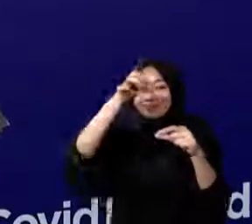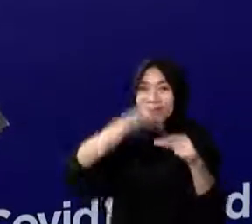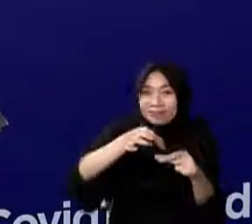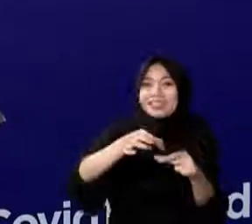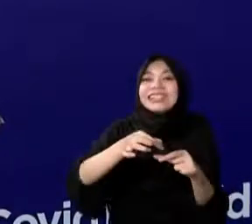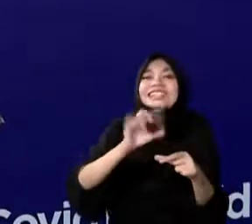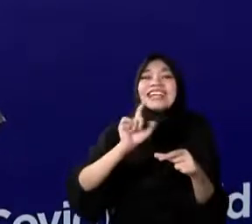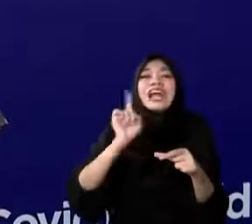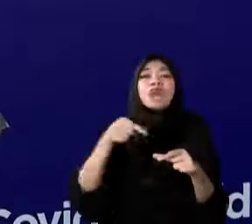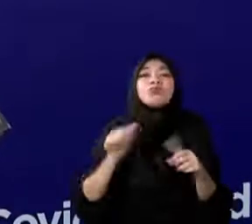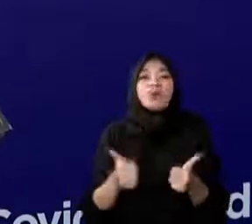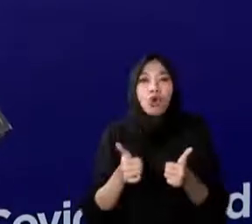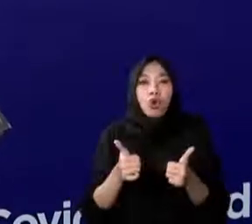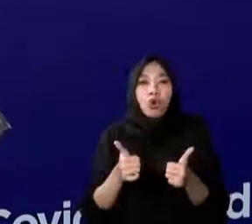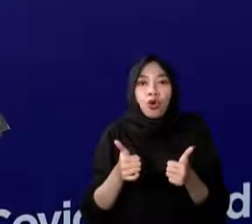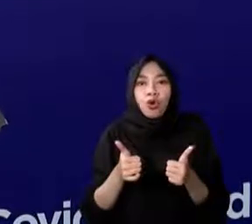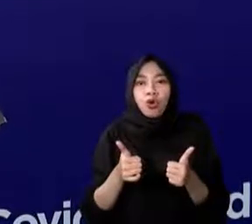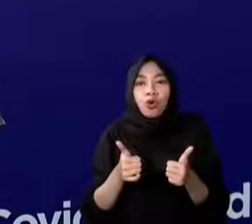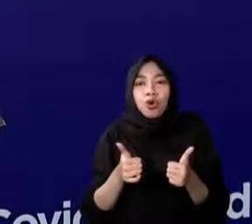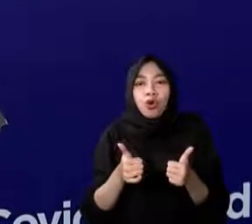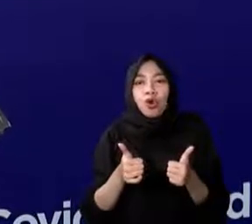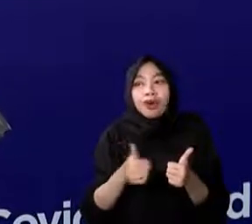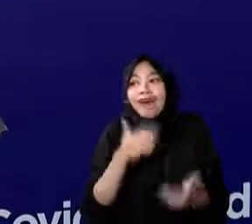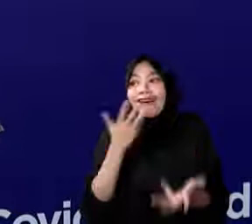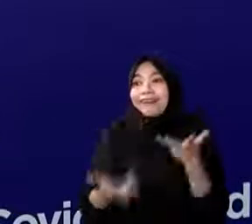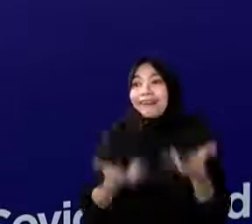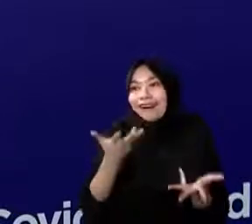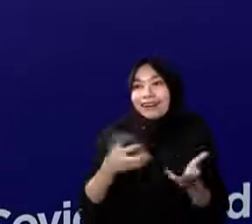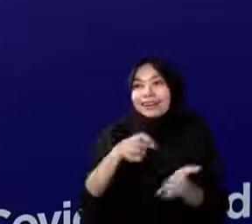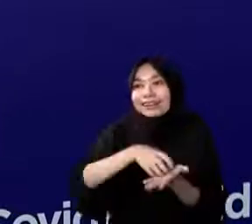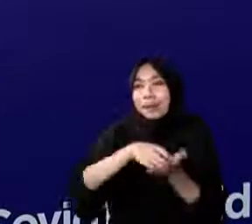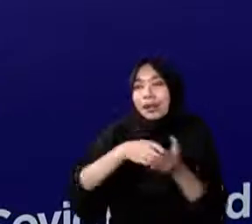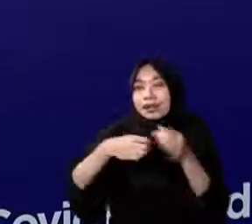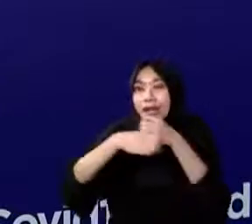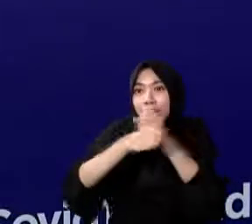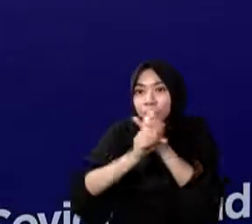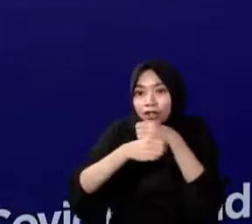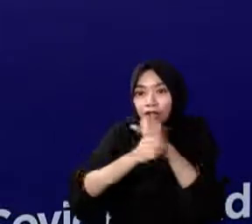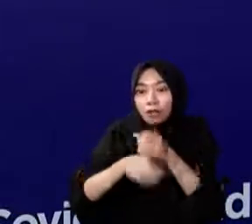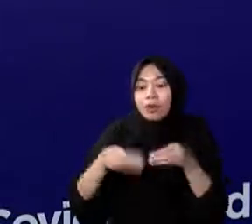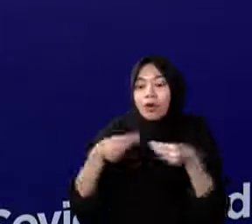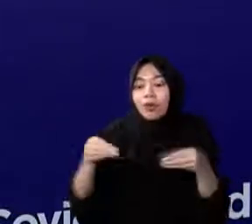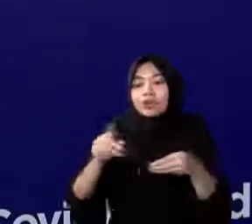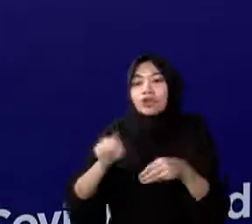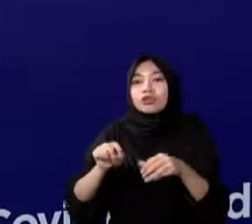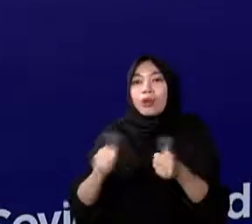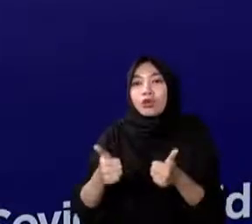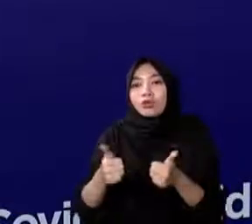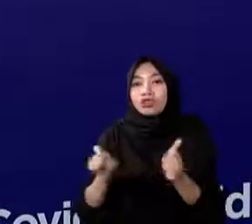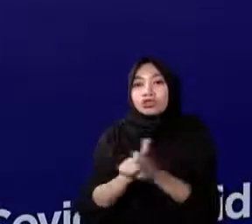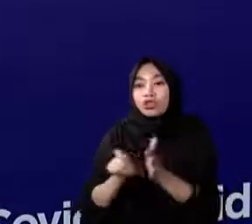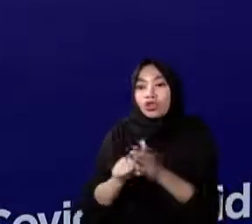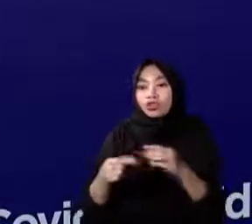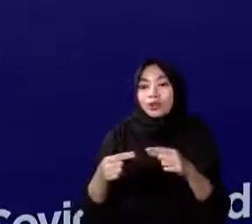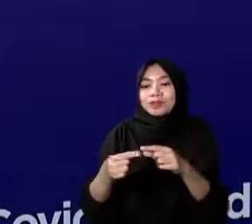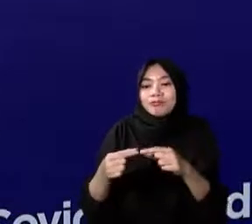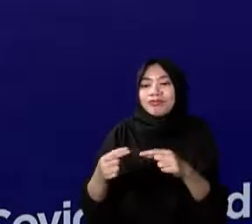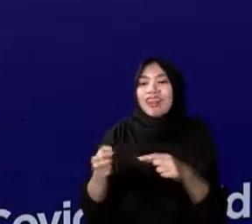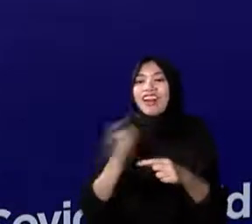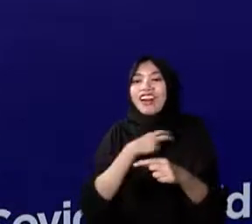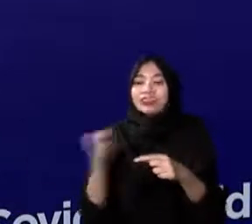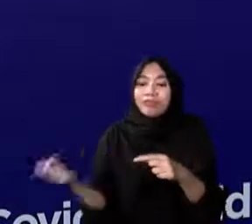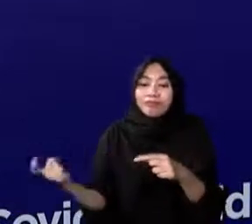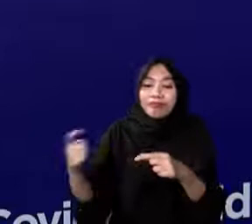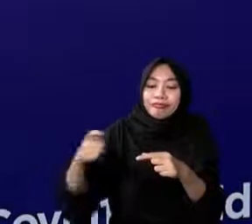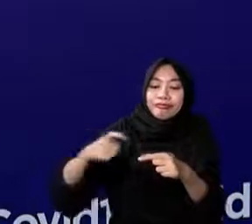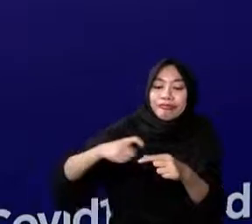benar. Yang kedua, ketika pada saat pemeriksaan di laboratorium ini juga harus terjaga kualitasnya agar tidak terjadi satu kontaminasi. Atau yang